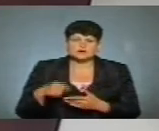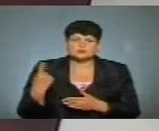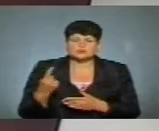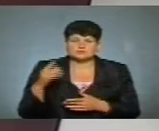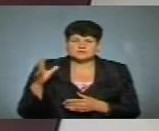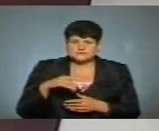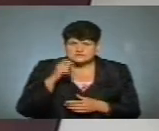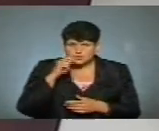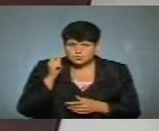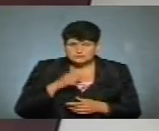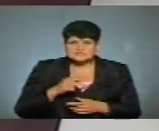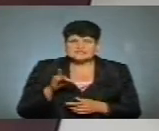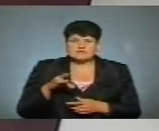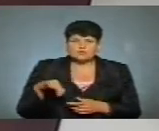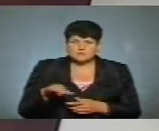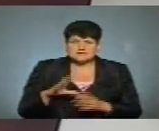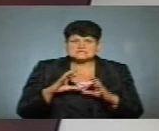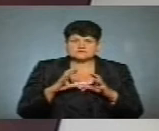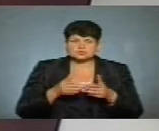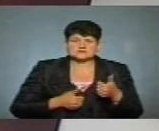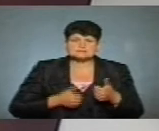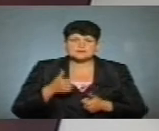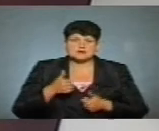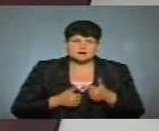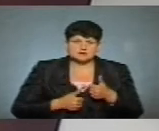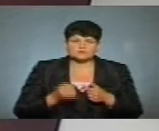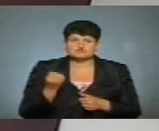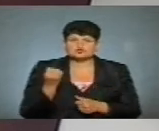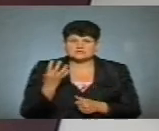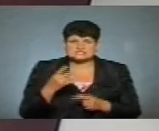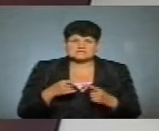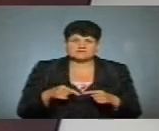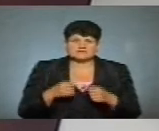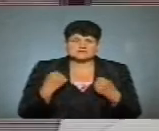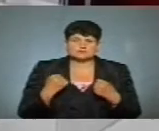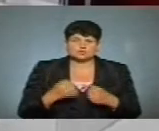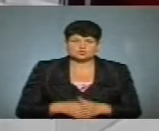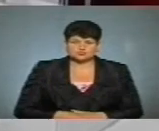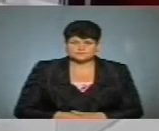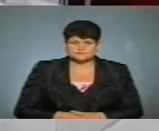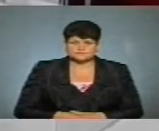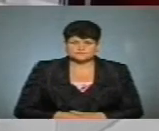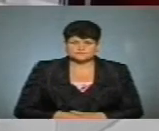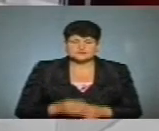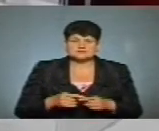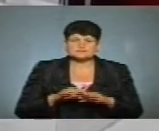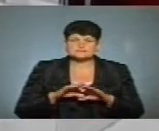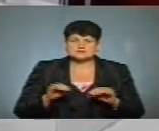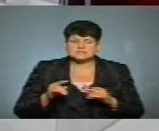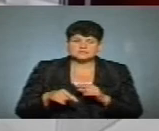на всеукраїнських, європейських і світових змаганнях у 14 видах спорту. На цьому у мене